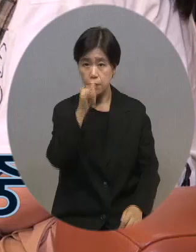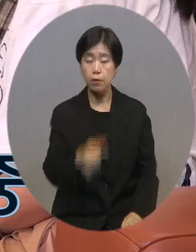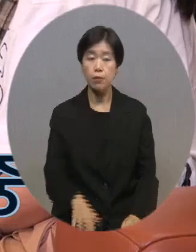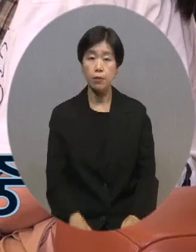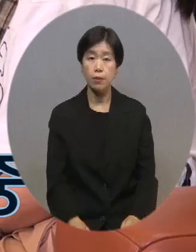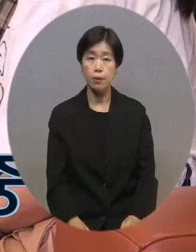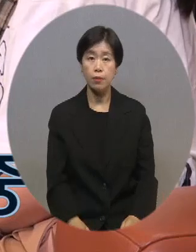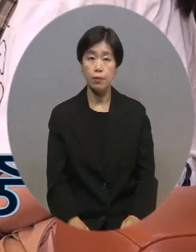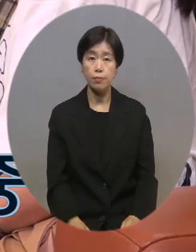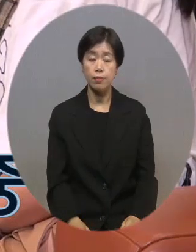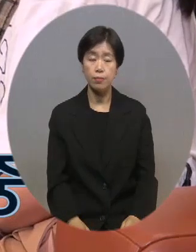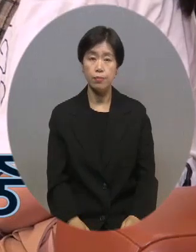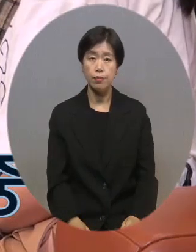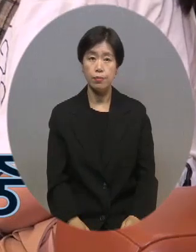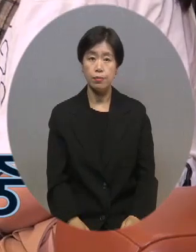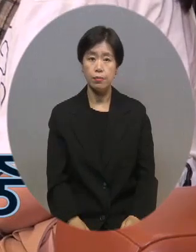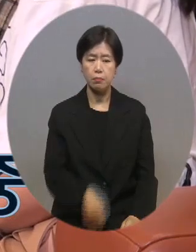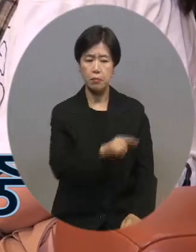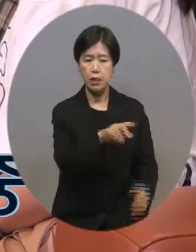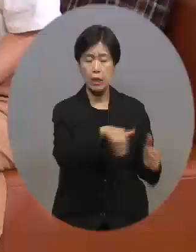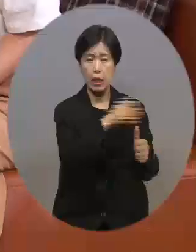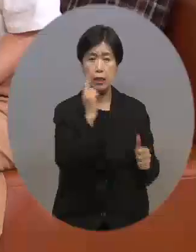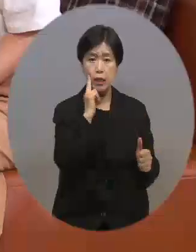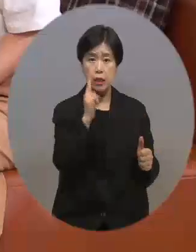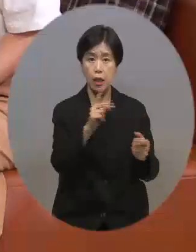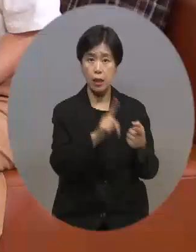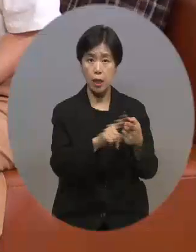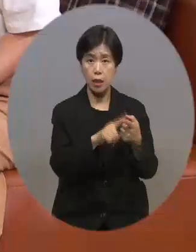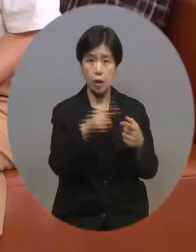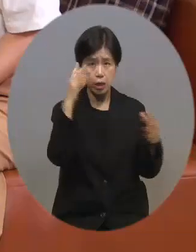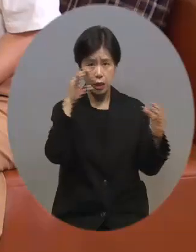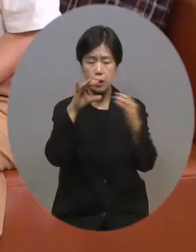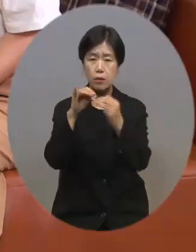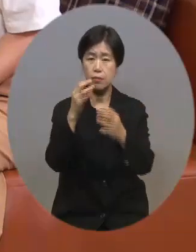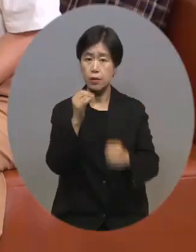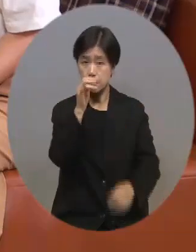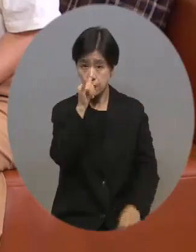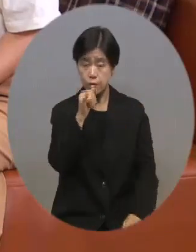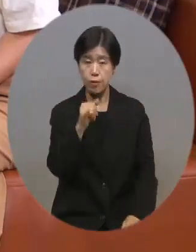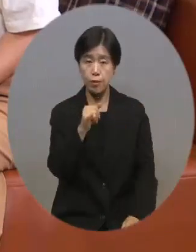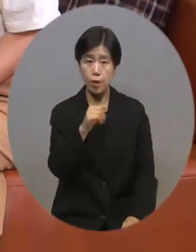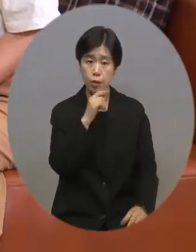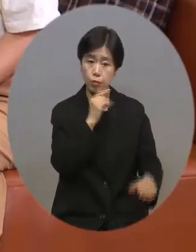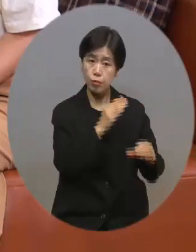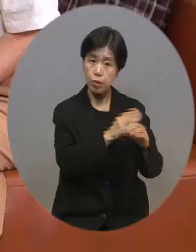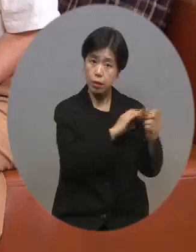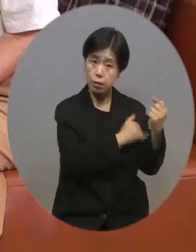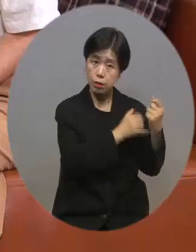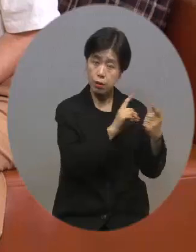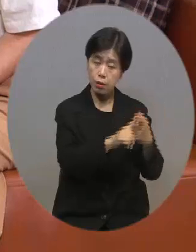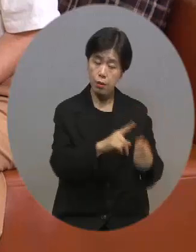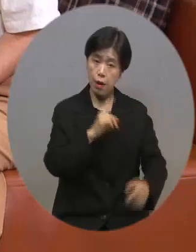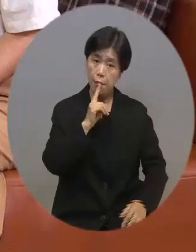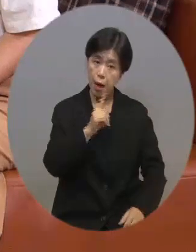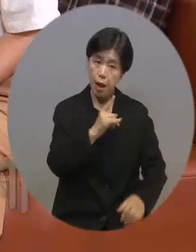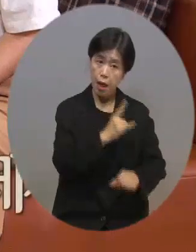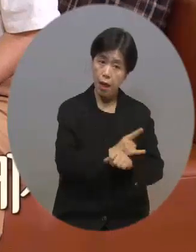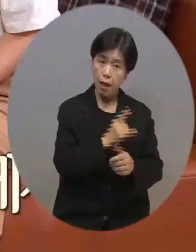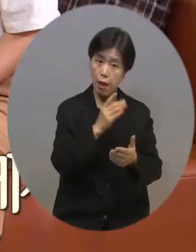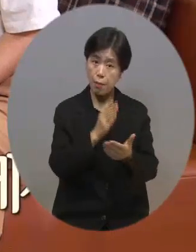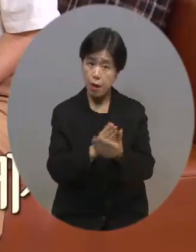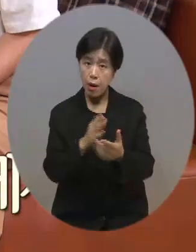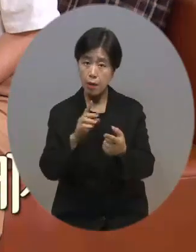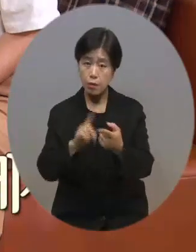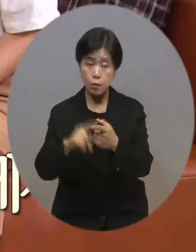거라는 거는 다 인정을 하고 있는 것 같아요. 북한 인권에 대해서를 얘기를 해야 되나 안 해야 되는 거에 대해서